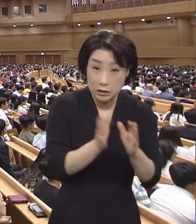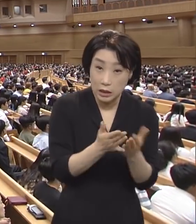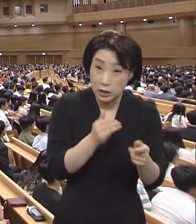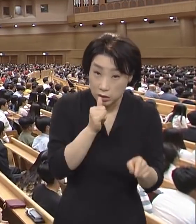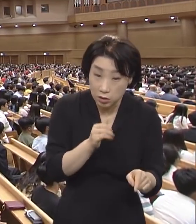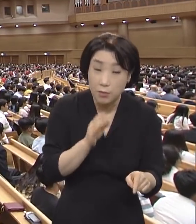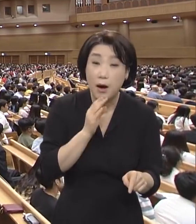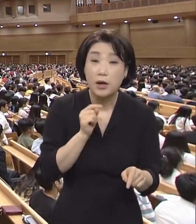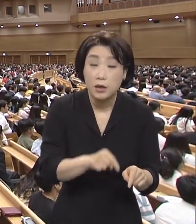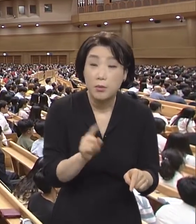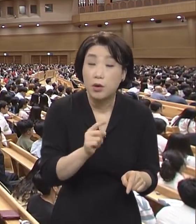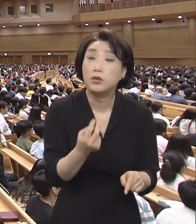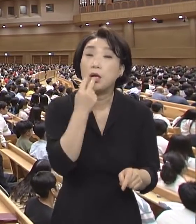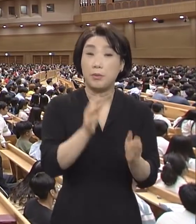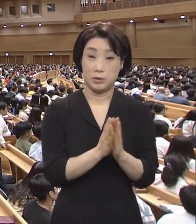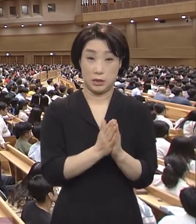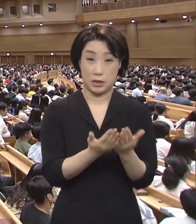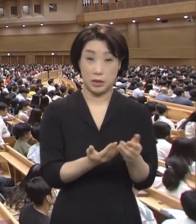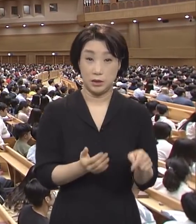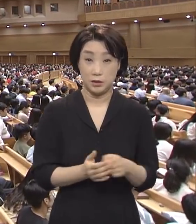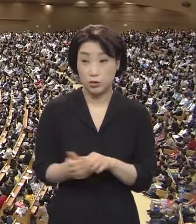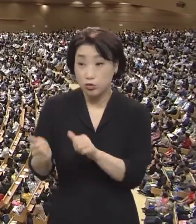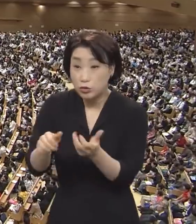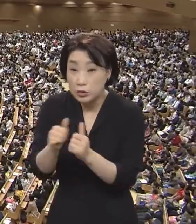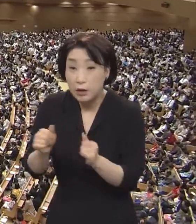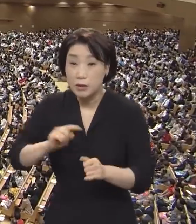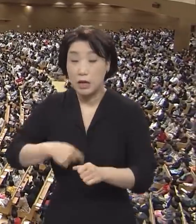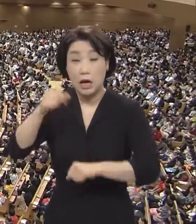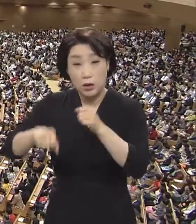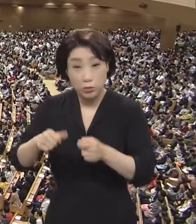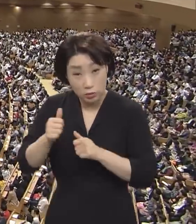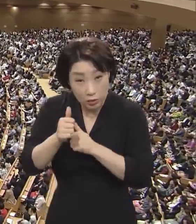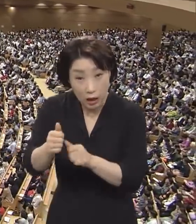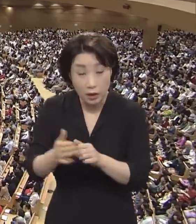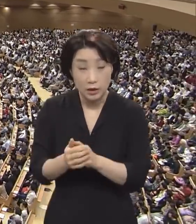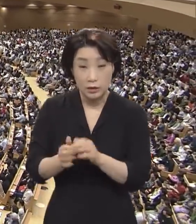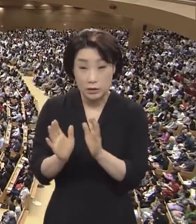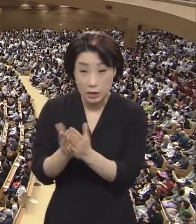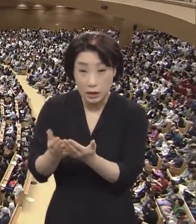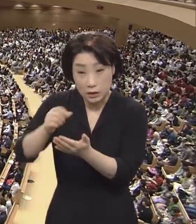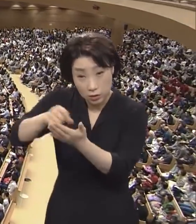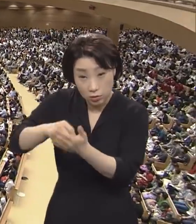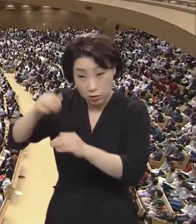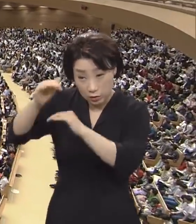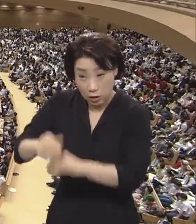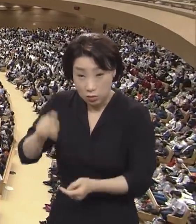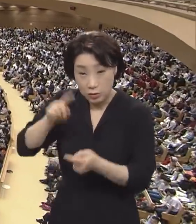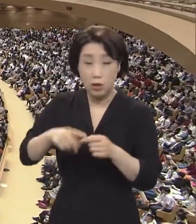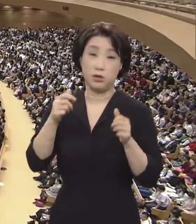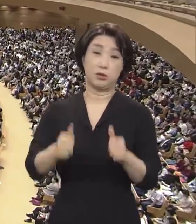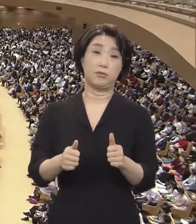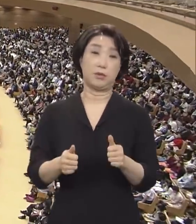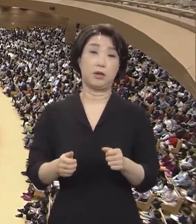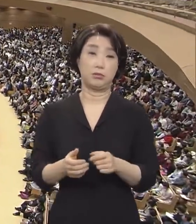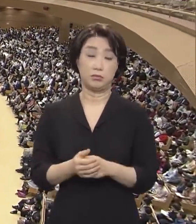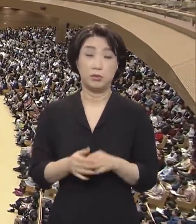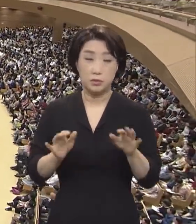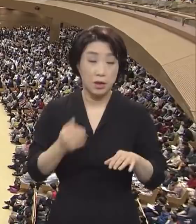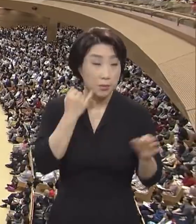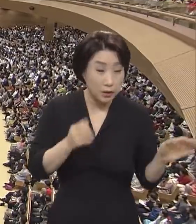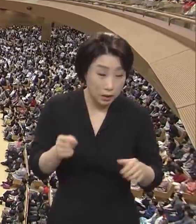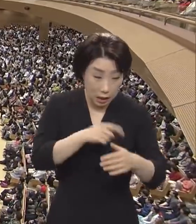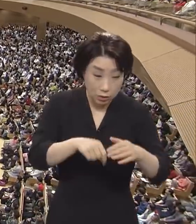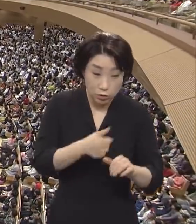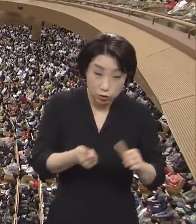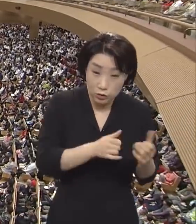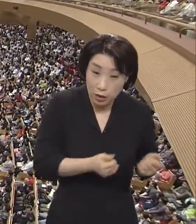펴졌으니 곧 생명책이라. 죽은 자들이 자기 행위를 따라 책들에 기록된 대로 심판을 받으니 바다가 그